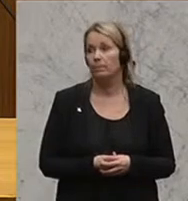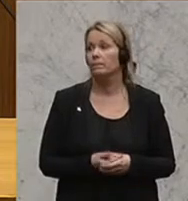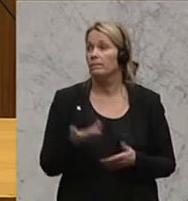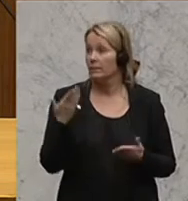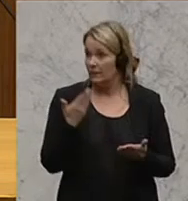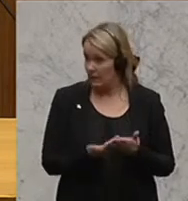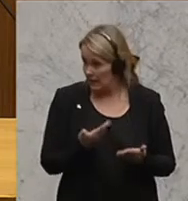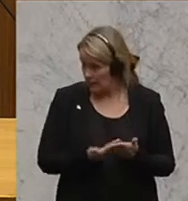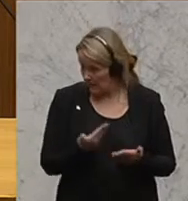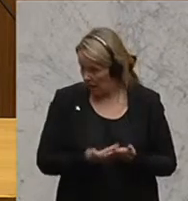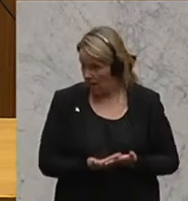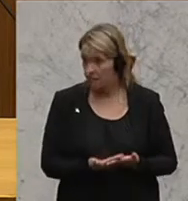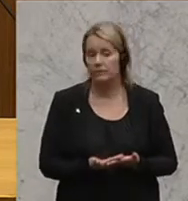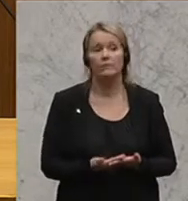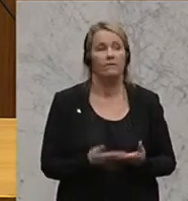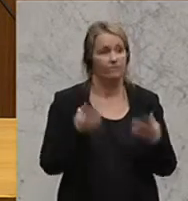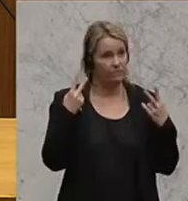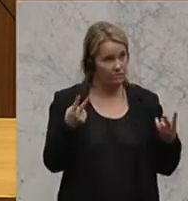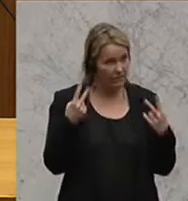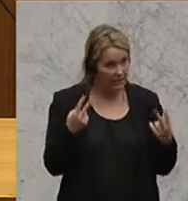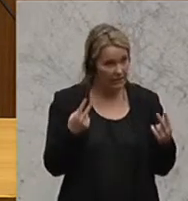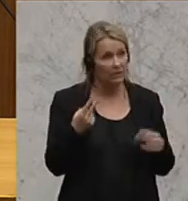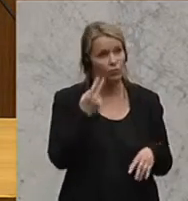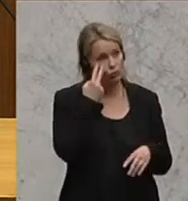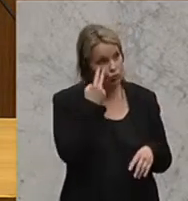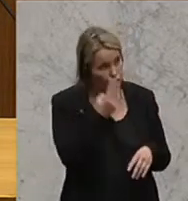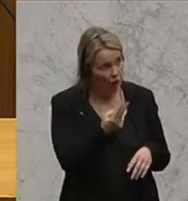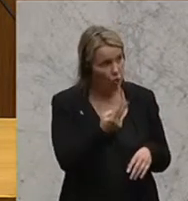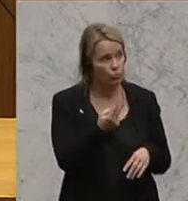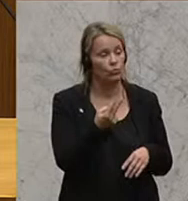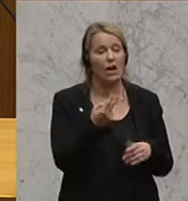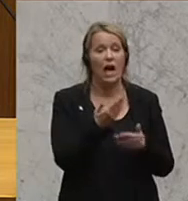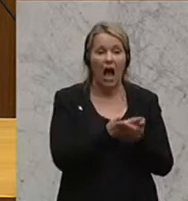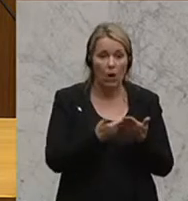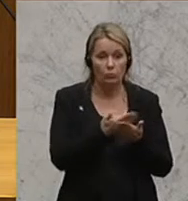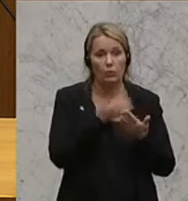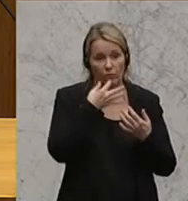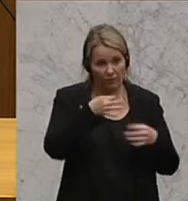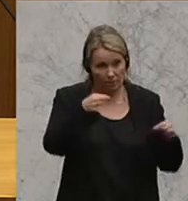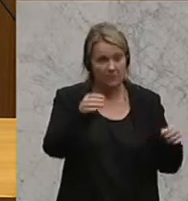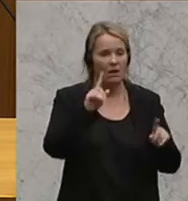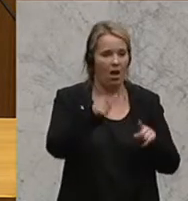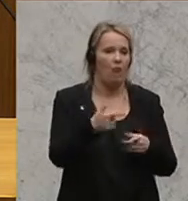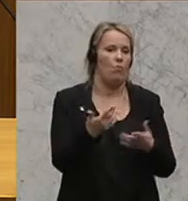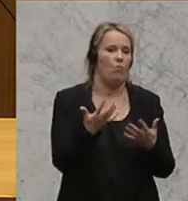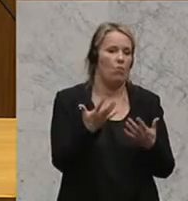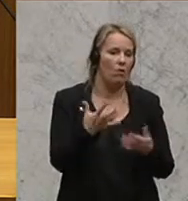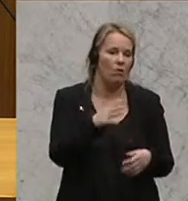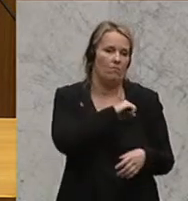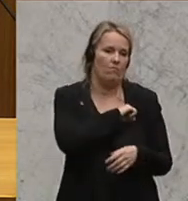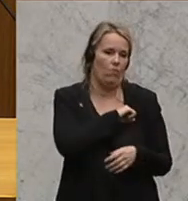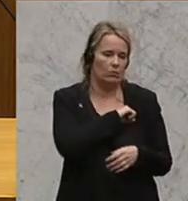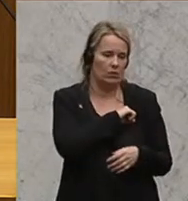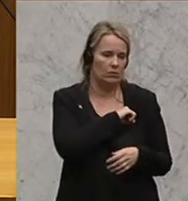Deshalb ist es auch wichtig zu schauen, dass die verbesserte Ausbildung auch wirklich Früchte trägt. Und